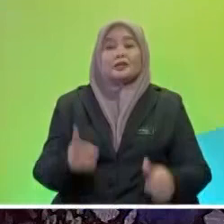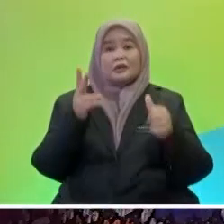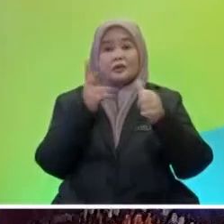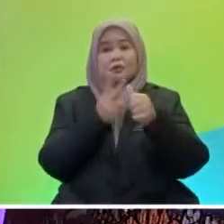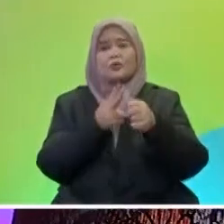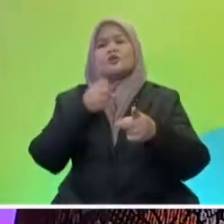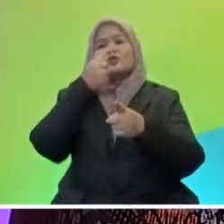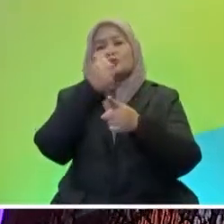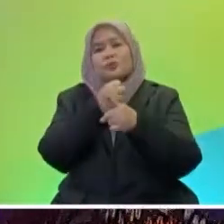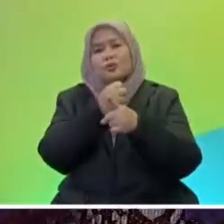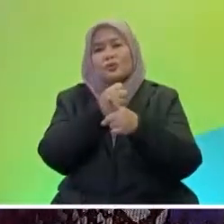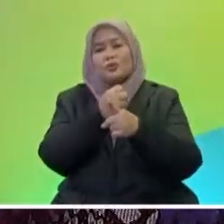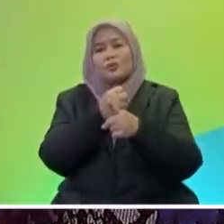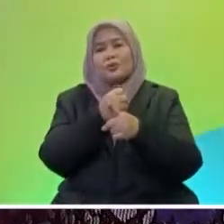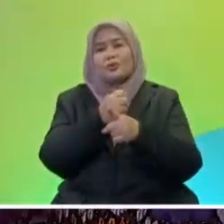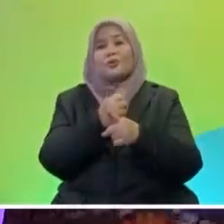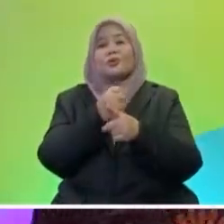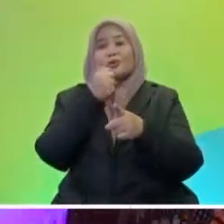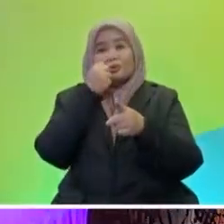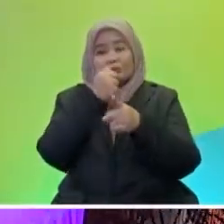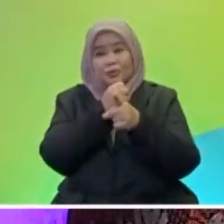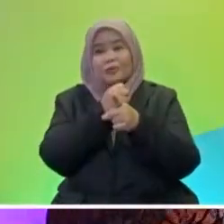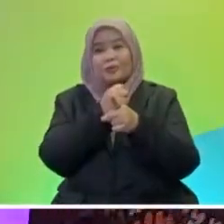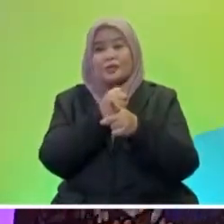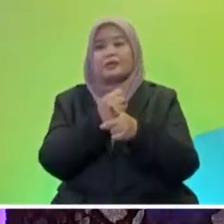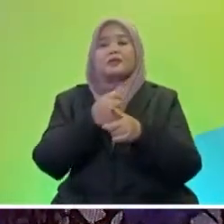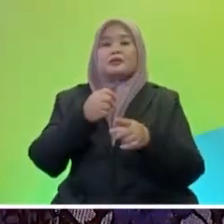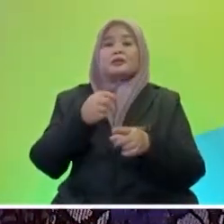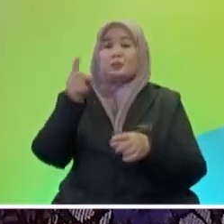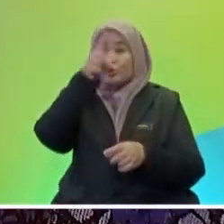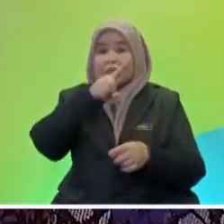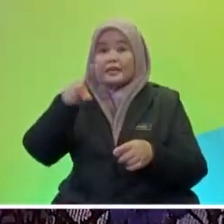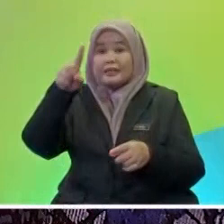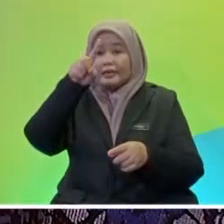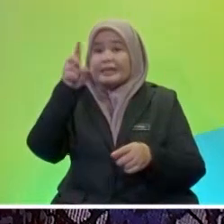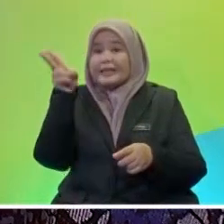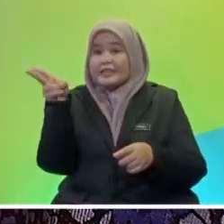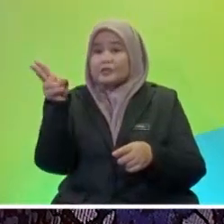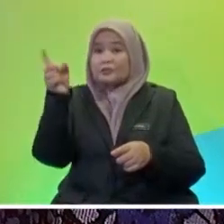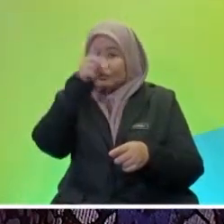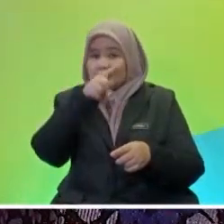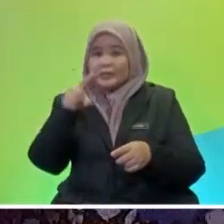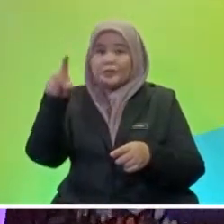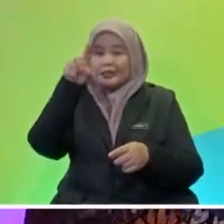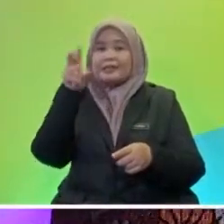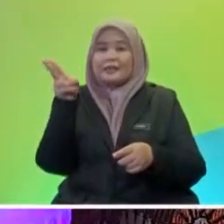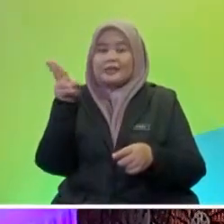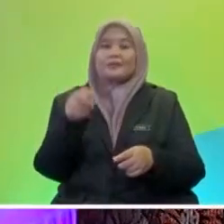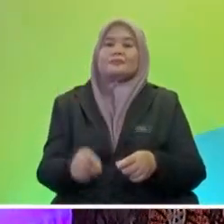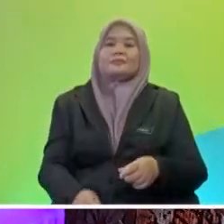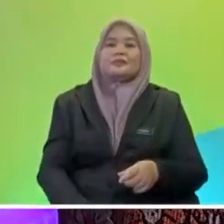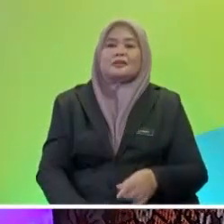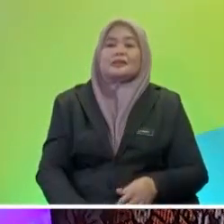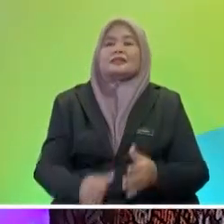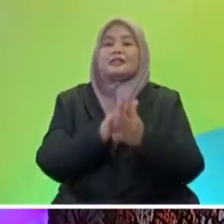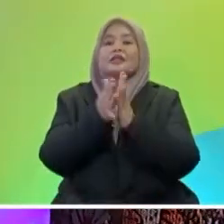sungguh diakhiri dengan huruf ini seperti nampak Oke